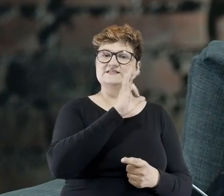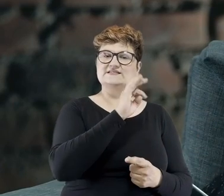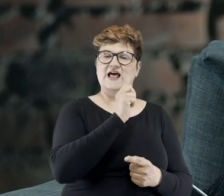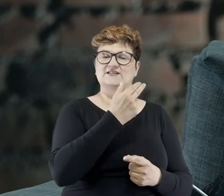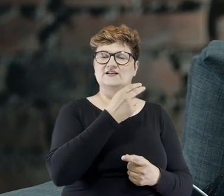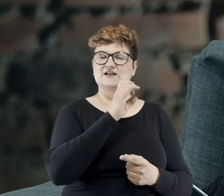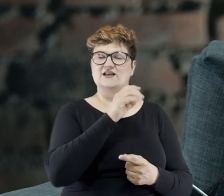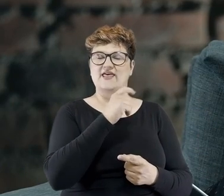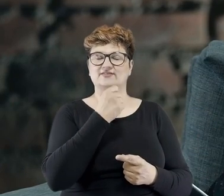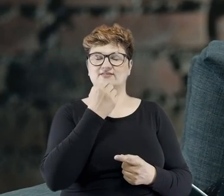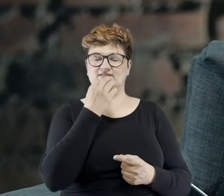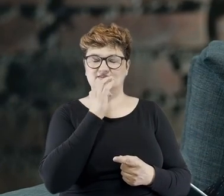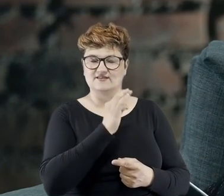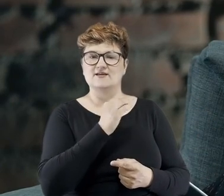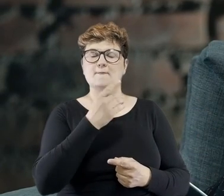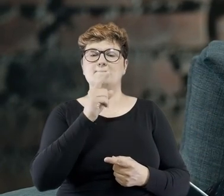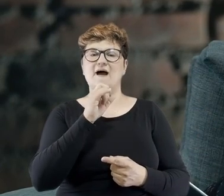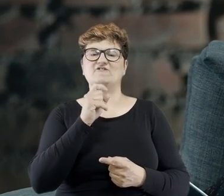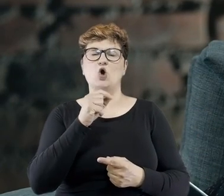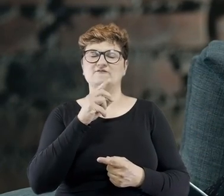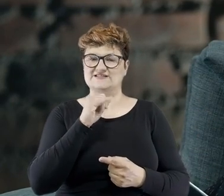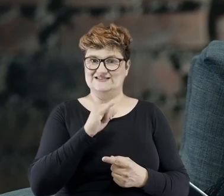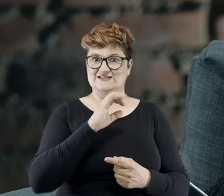córką Stangreta Pawlikowskich